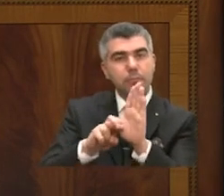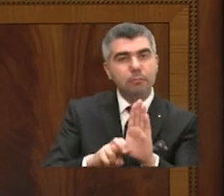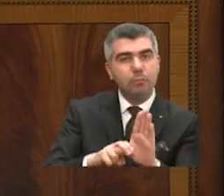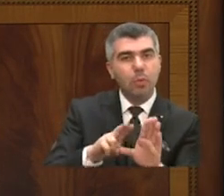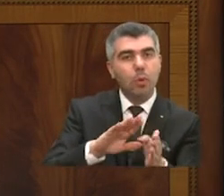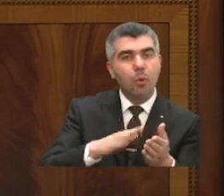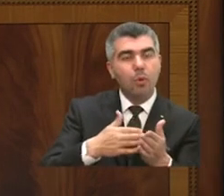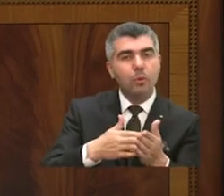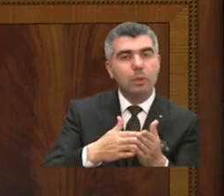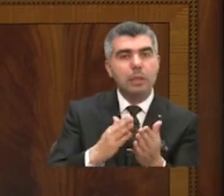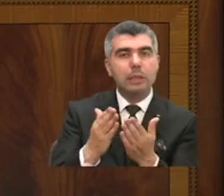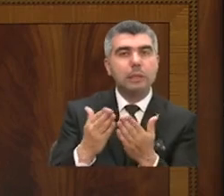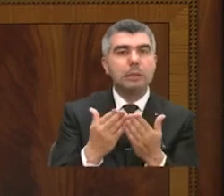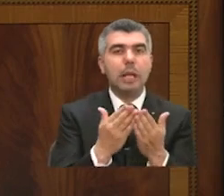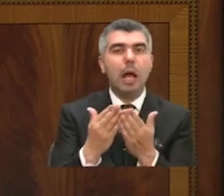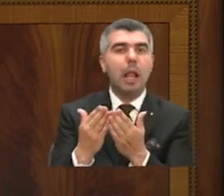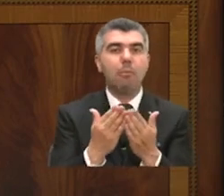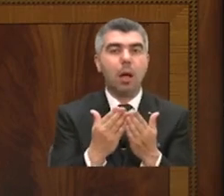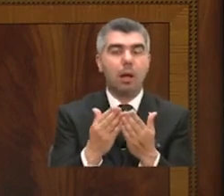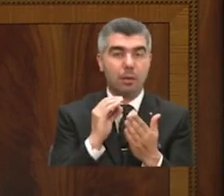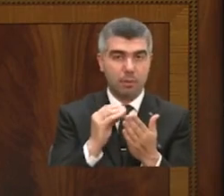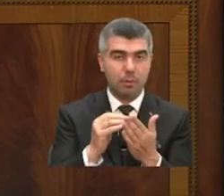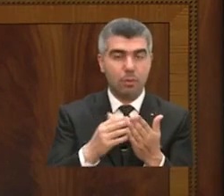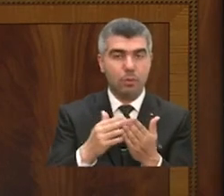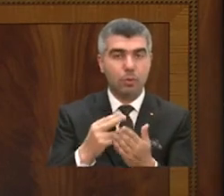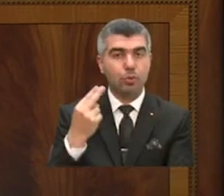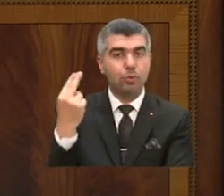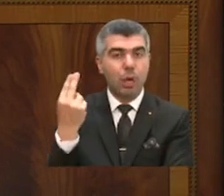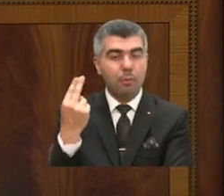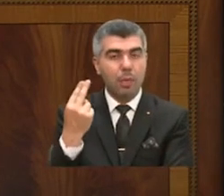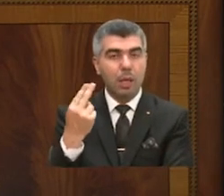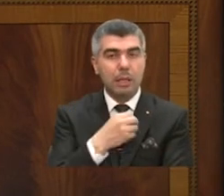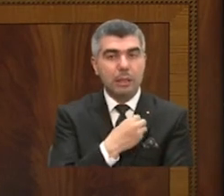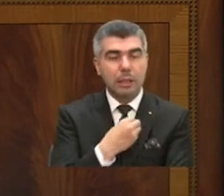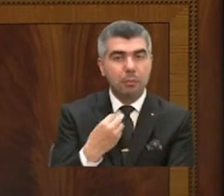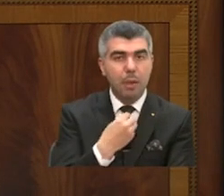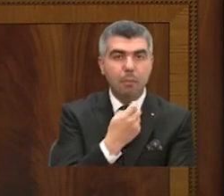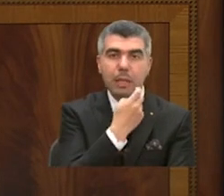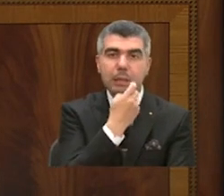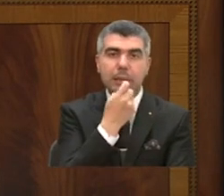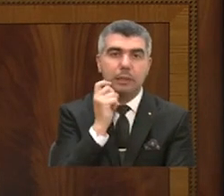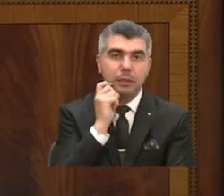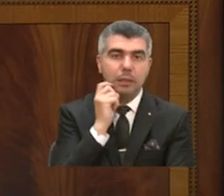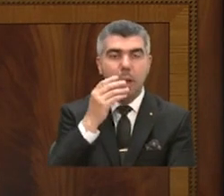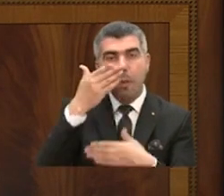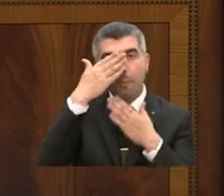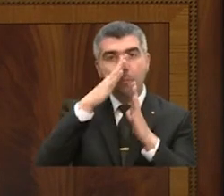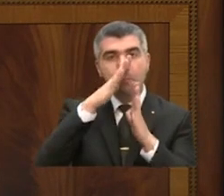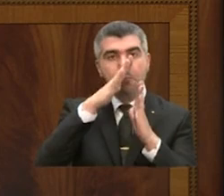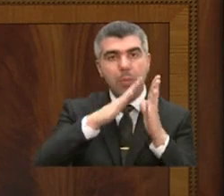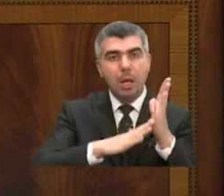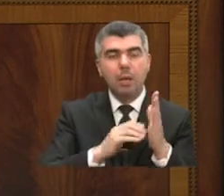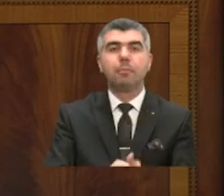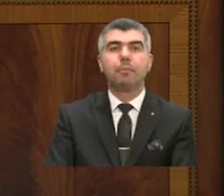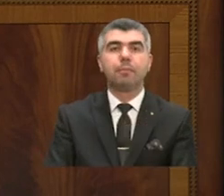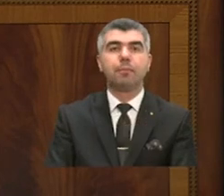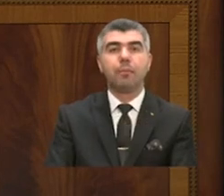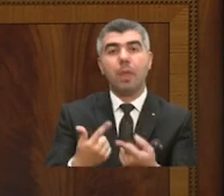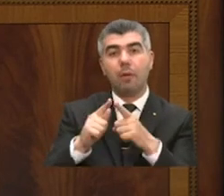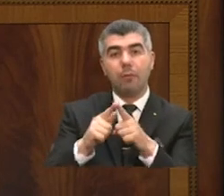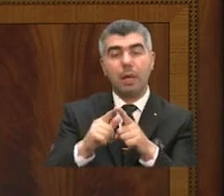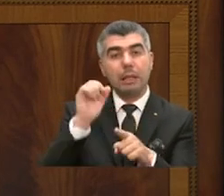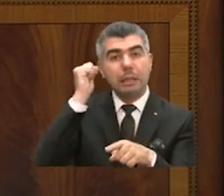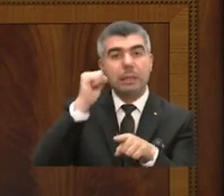في وجه الطلبة في كل من كليات الطب والصيدلة وكلية طب الأسنان بالمغرب، وتوسيع نطاق مجالات التدريب